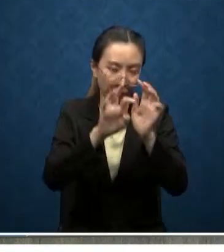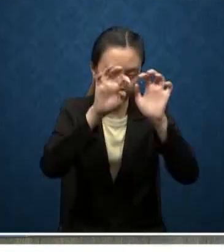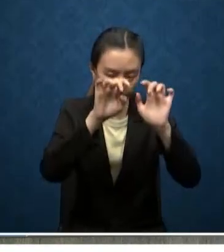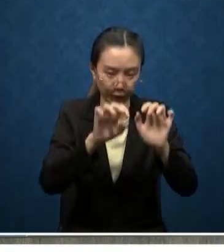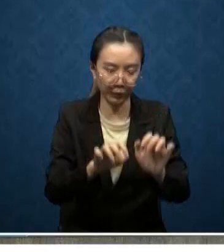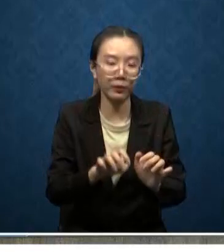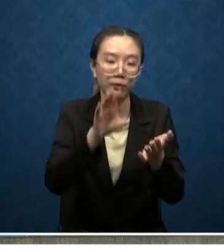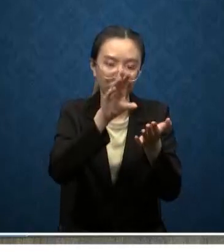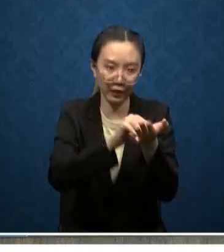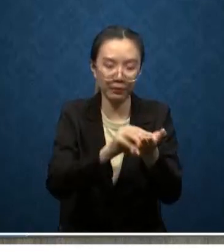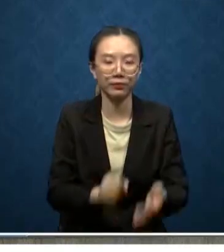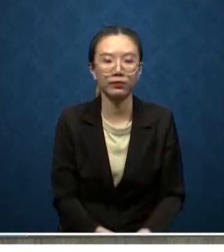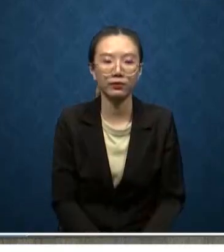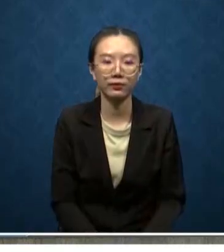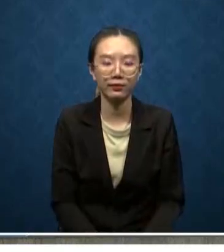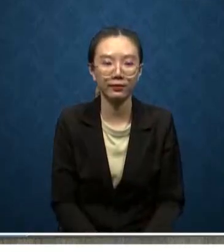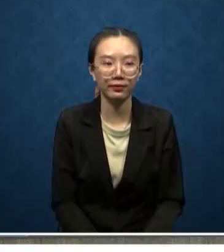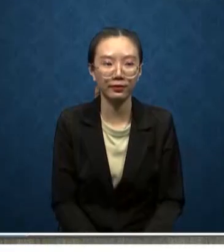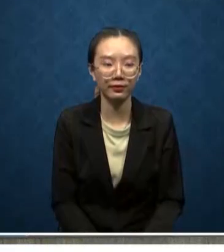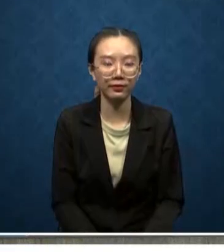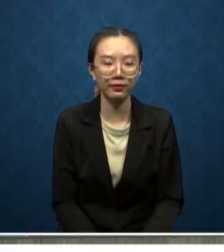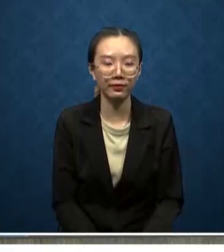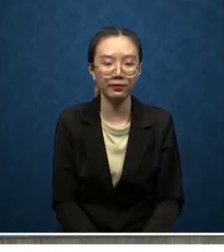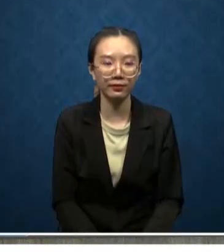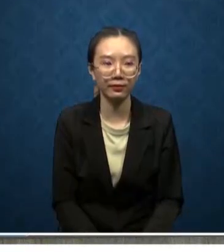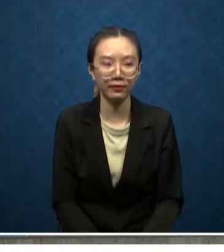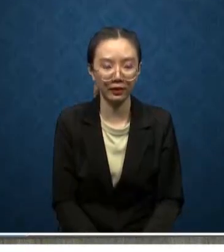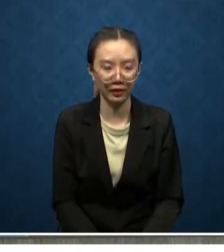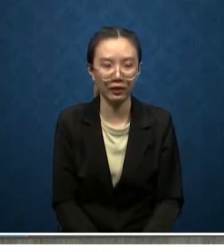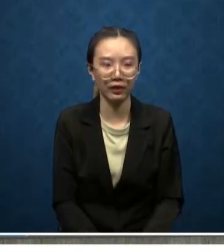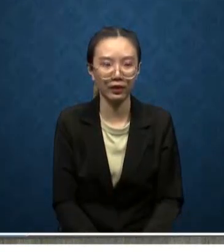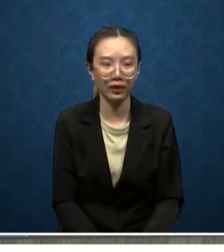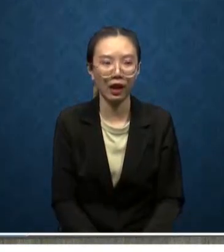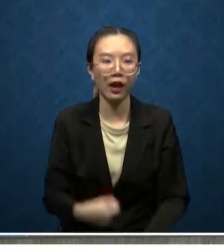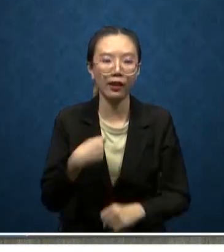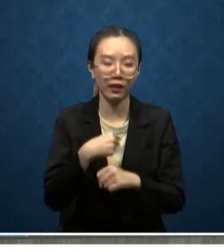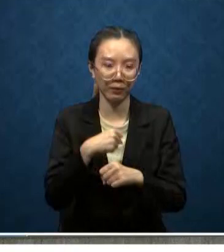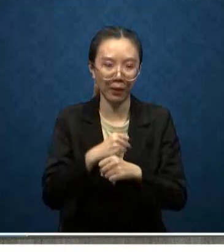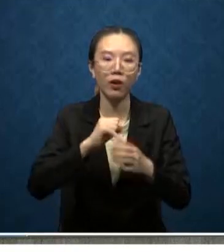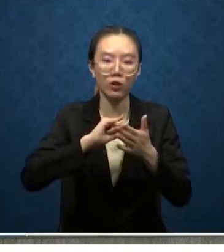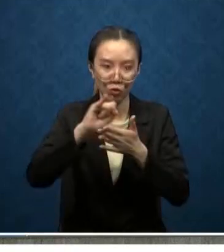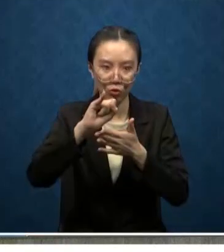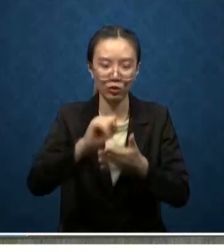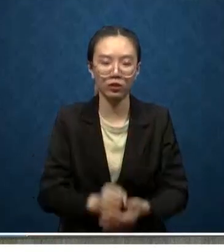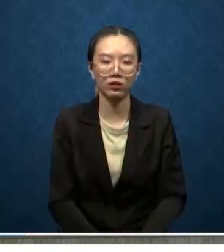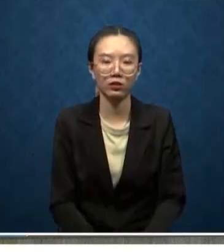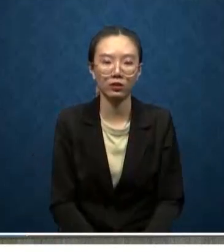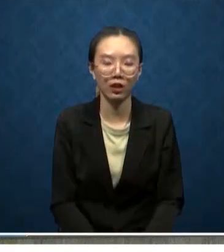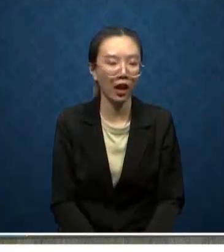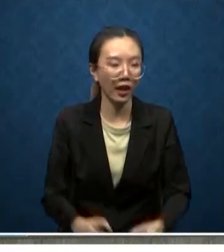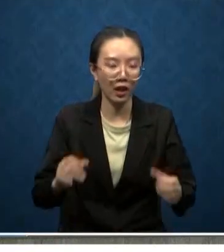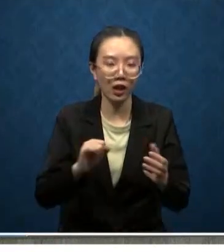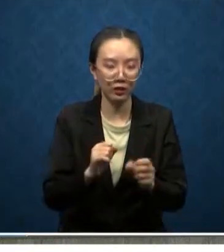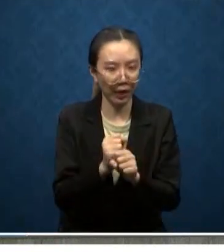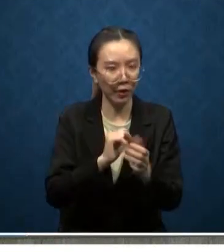แห่งชาติหรืออนอร์ให้เป็นไปด้วยความถูกต้องครบ